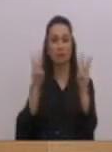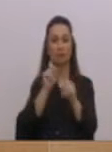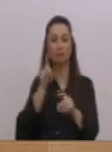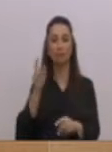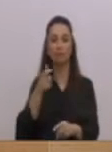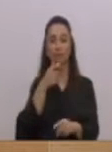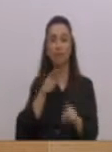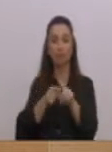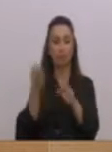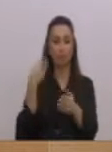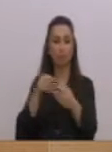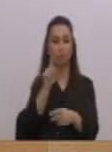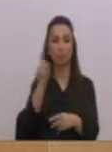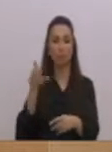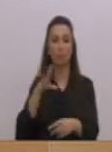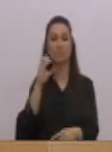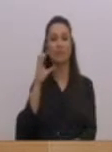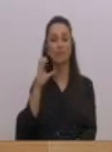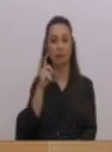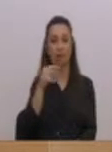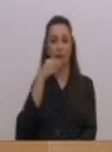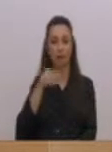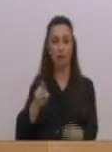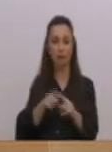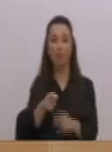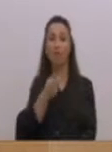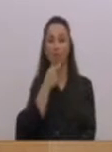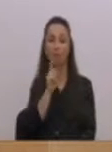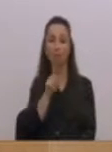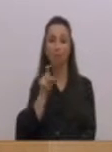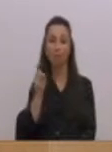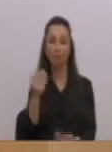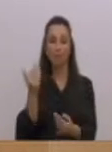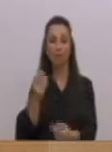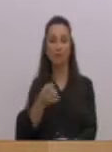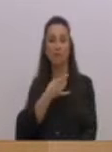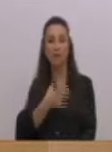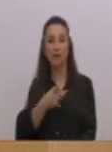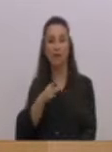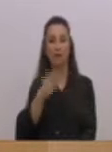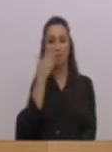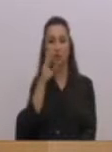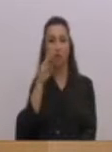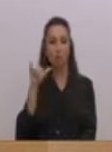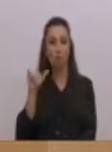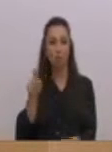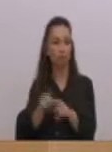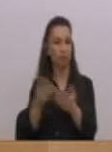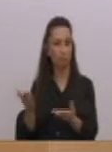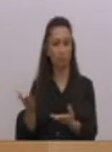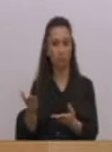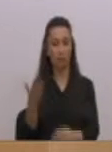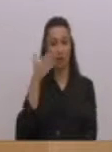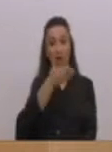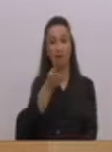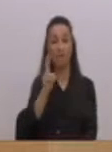ისედაც ნაყიდი ჰქონდა სტრიმინგ სერვისები იმისთვის, რომ ხარისხიანად ეყურებინათ მათთვის საყვარელი შოუებისთვის.